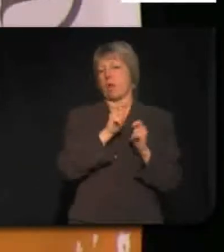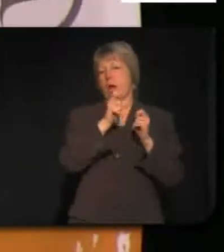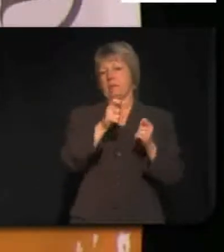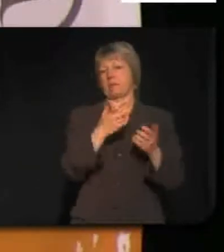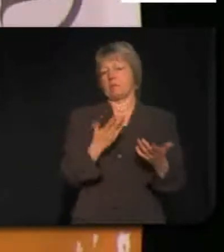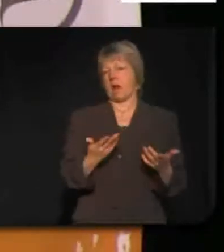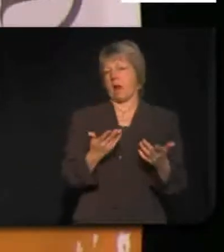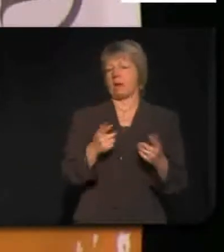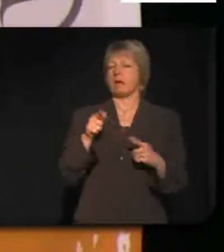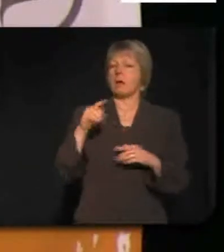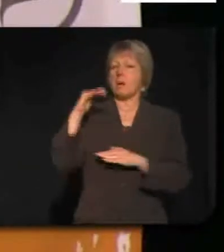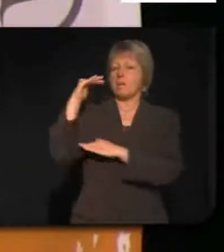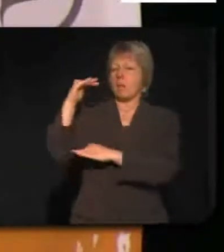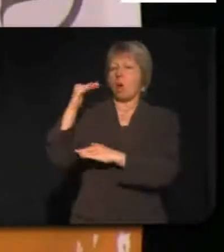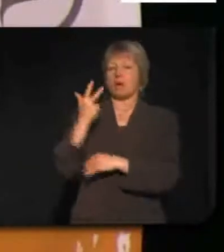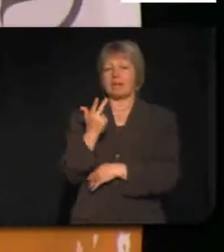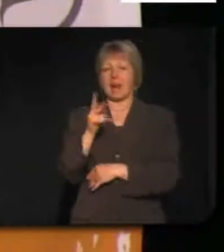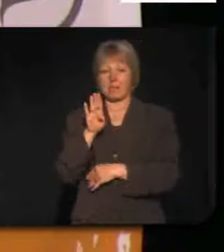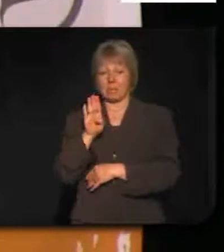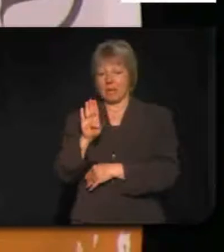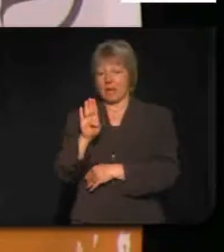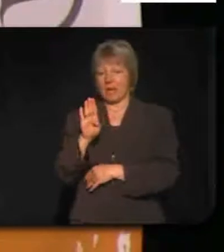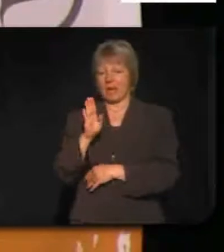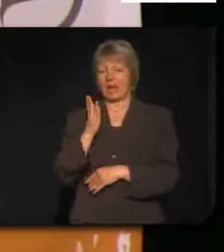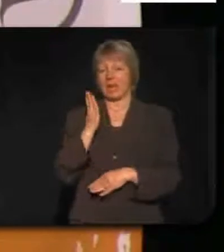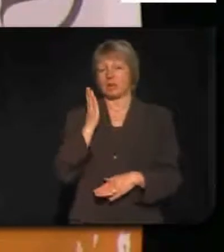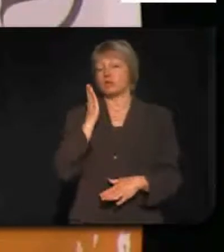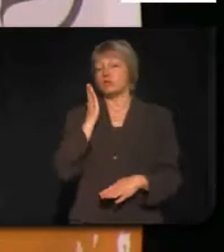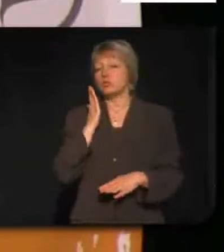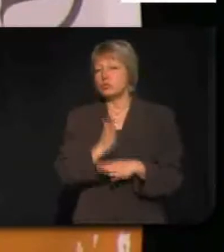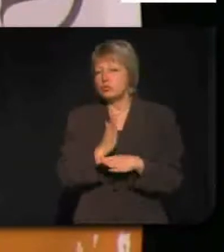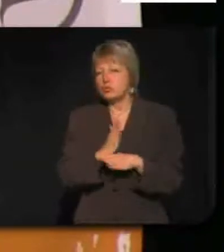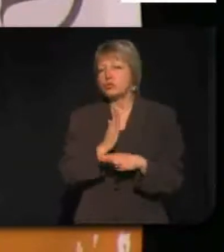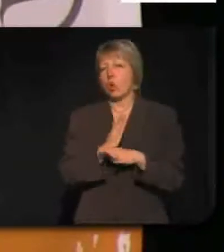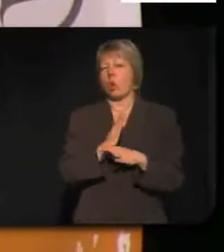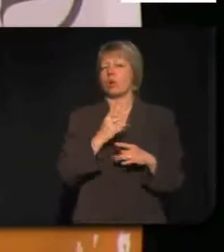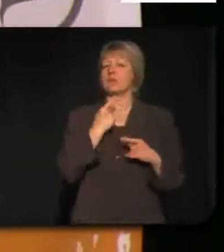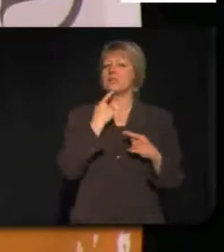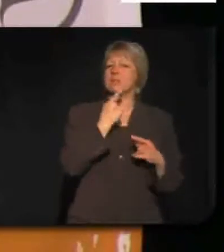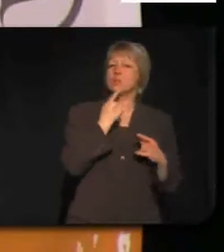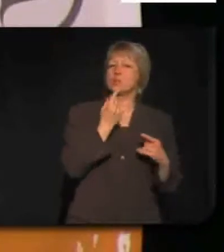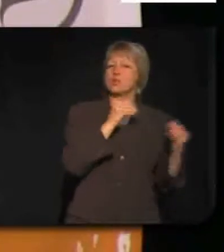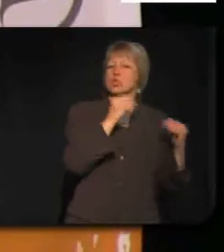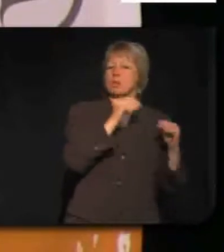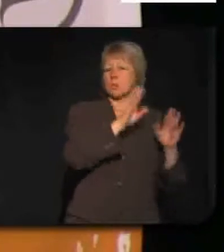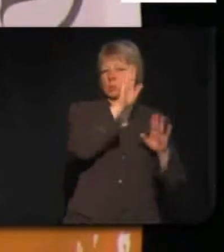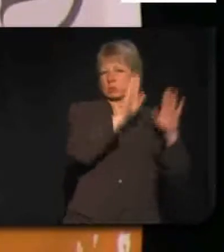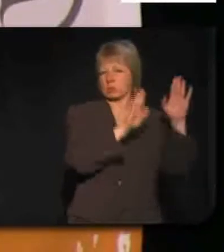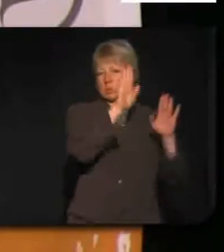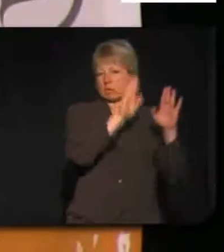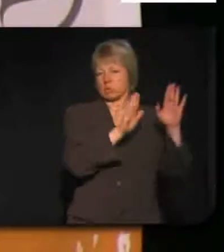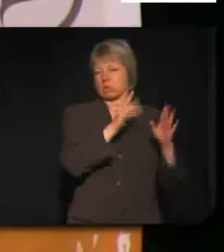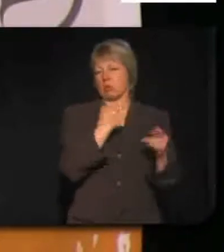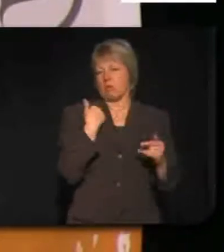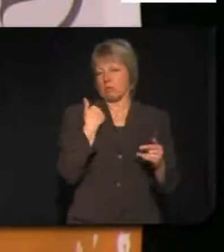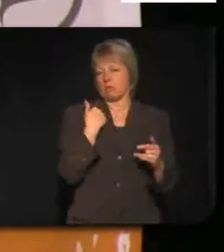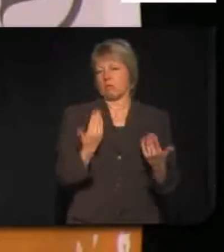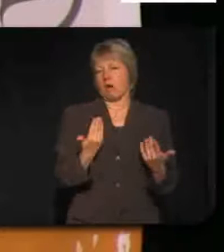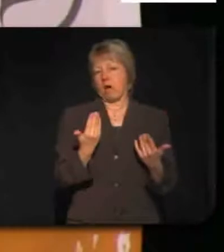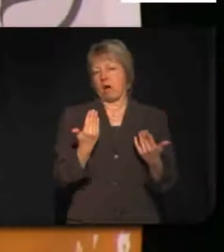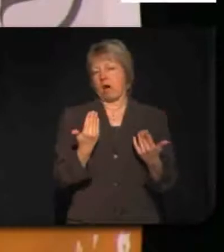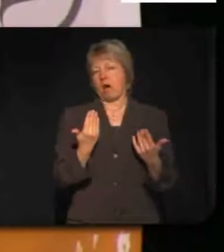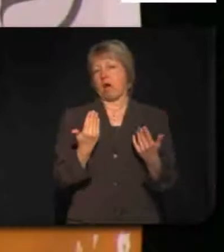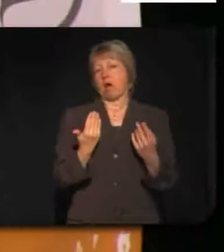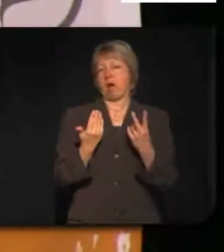Block 3b ohnehin schon ab Google mäßig zwei Anträge gegeneinander abgestimmt da haben wir